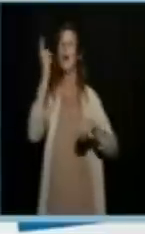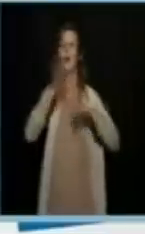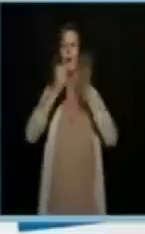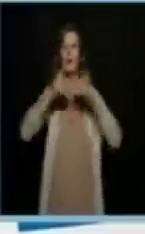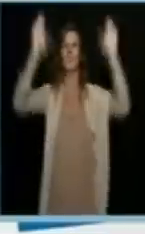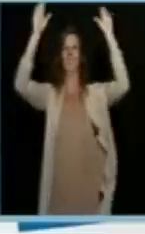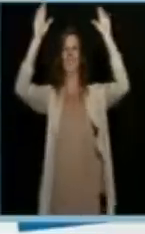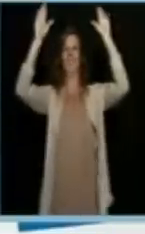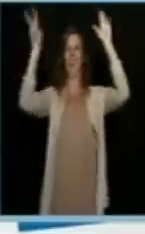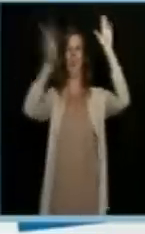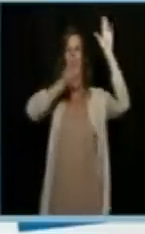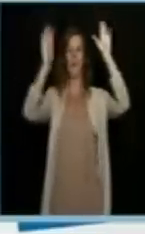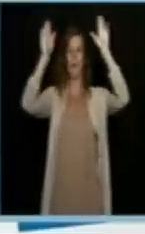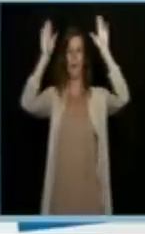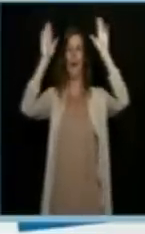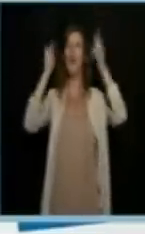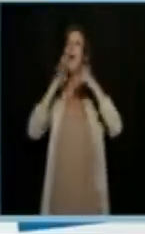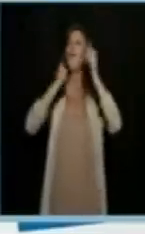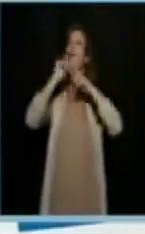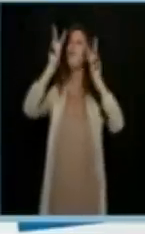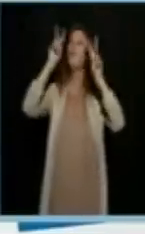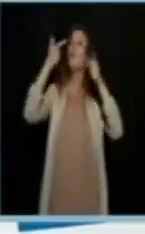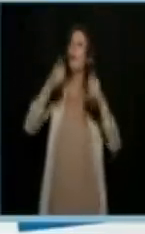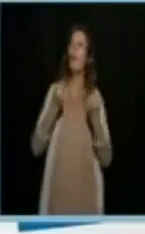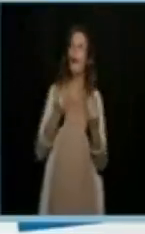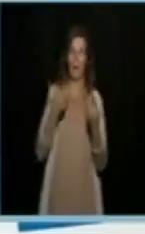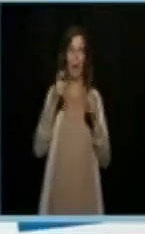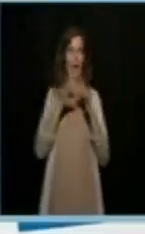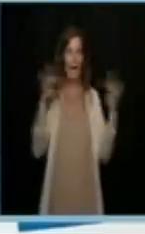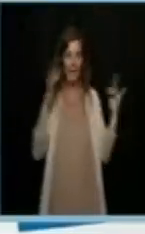mani. Perché 2 mani? Perché sei molto su